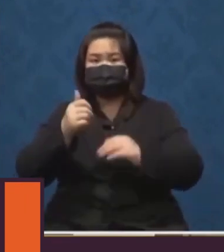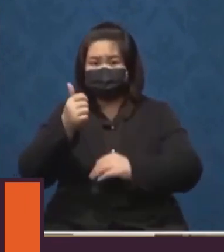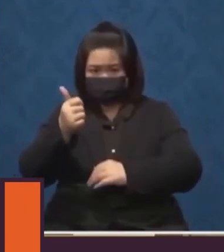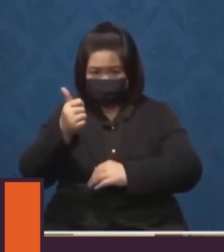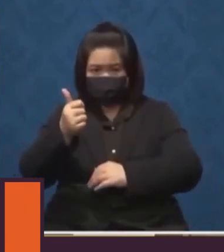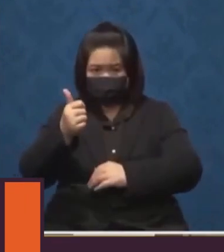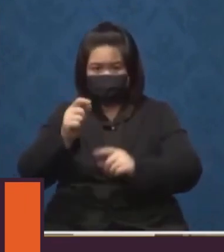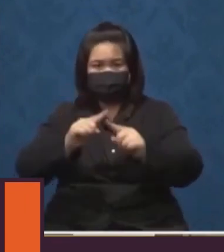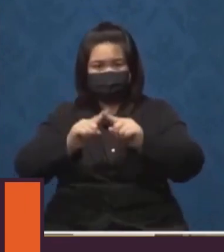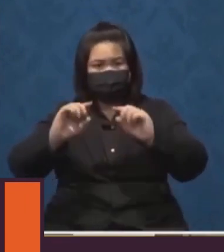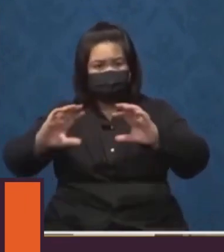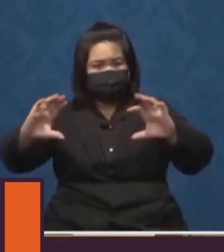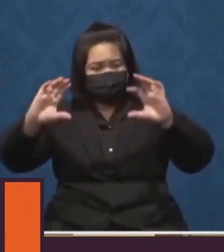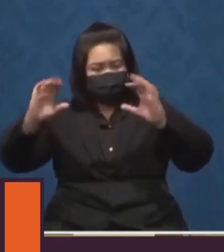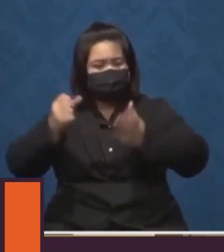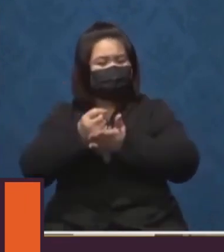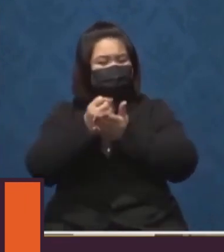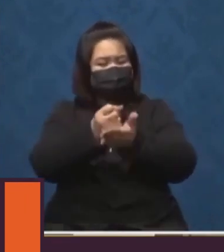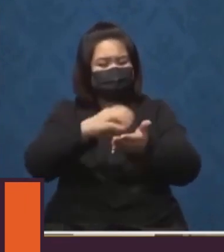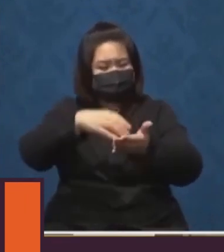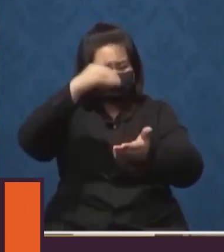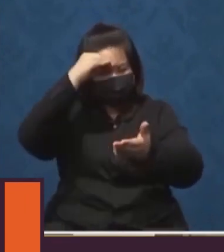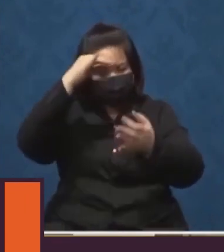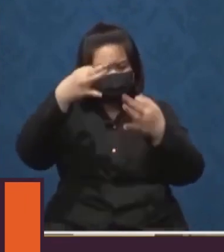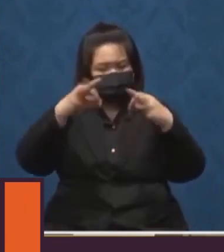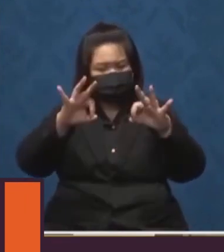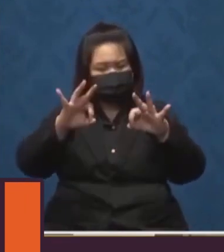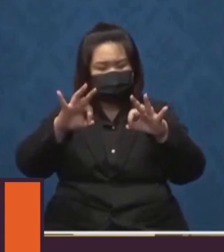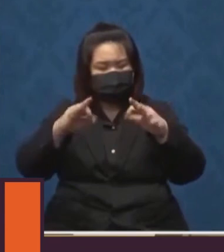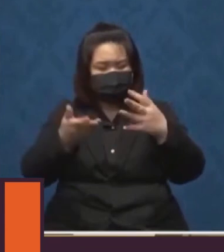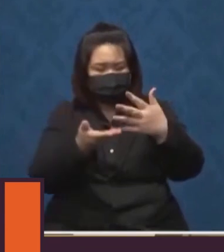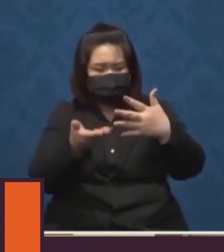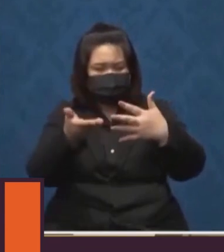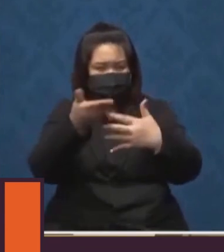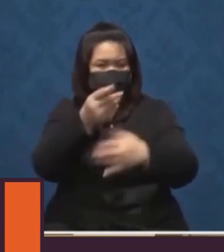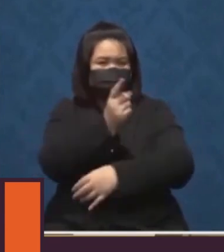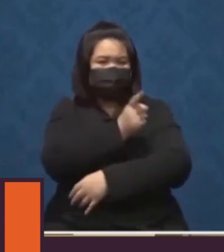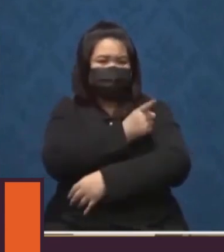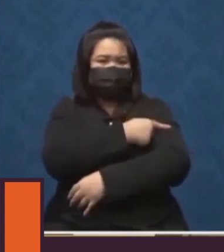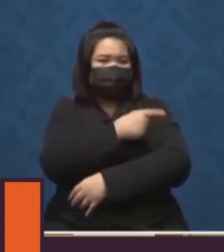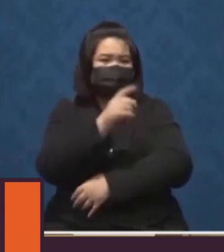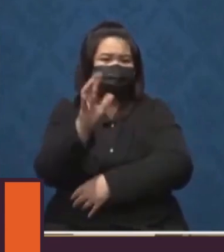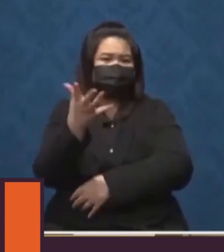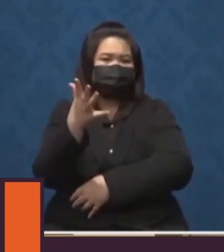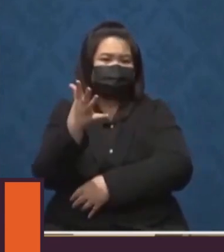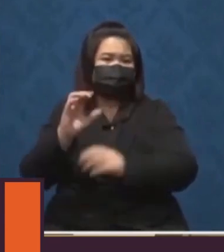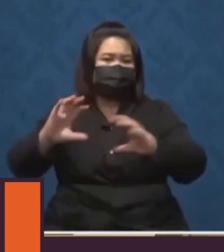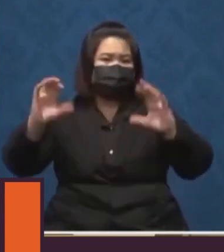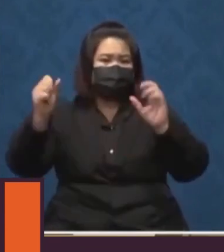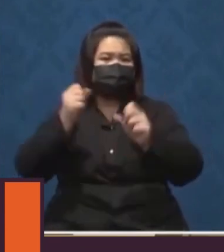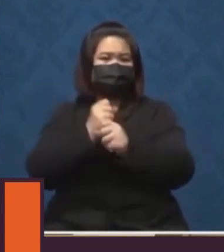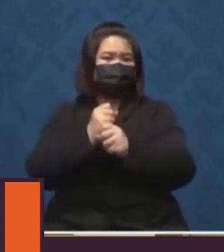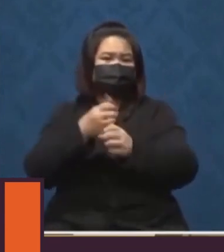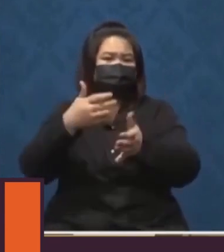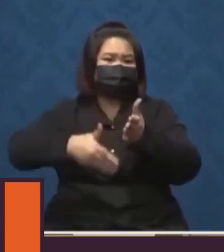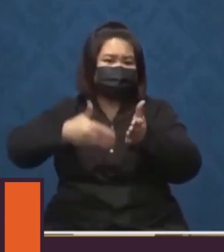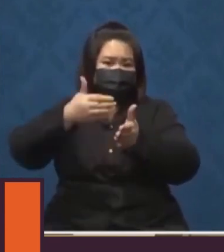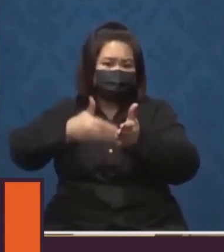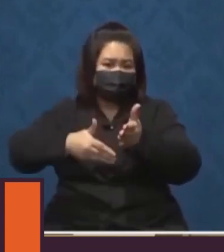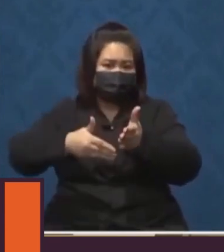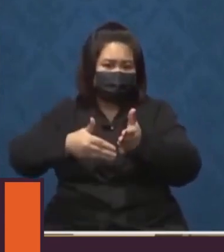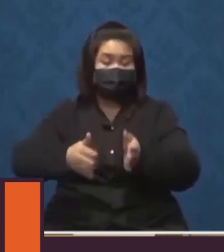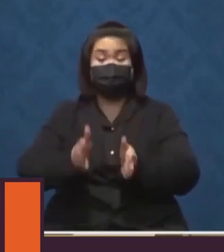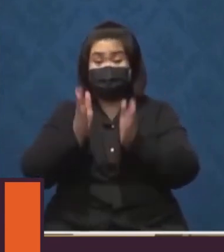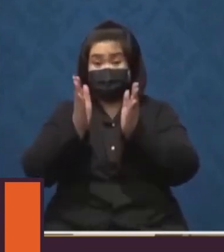าลยังไม่สามารถทำให้การเรียนฟรีจนถึงปริญญาตรีเป็นสวัสดิการได้และแน่นอนครับว่าผู้กู้ส่วนใหญ่เป็นผู้กู้ที่ร